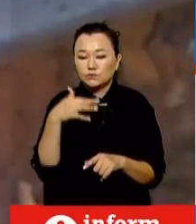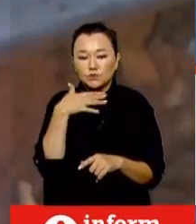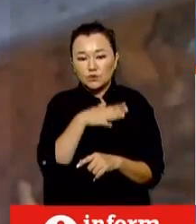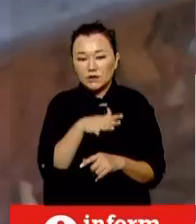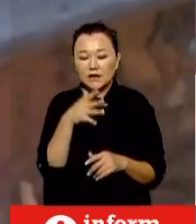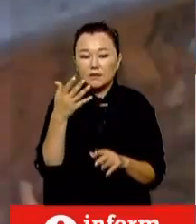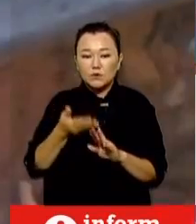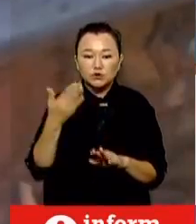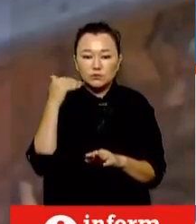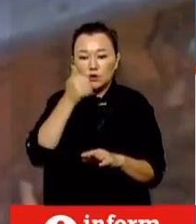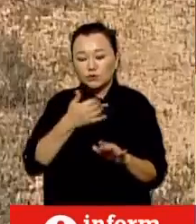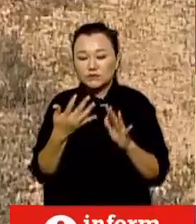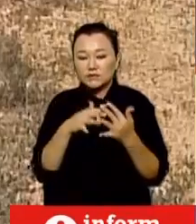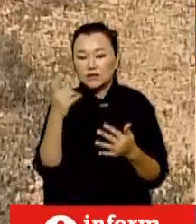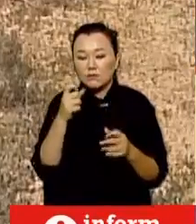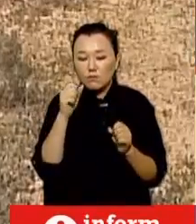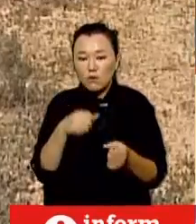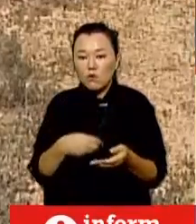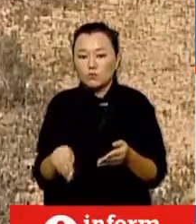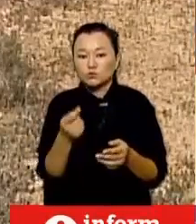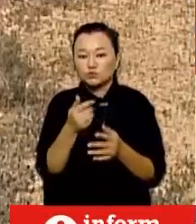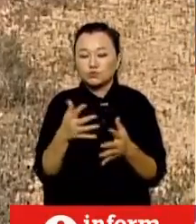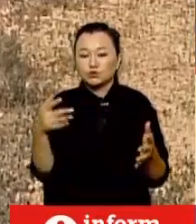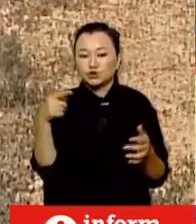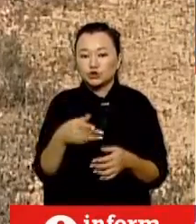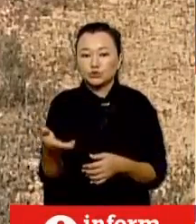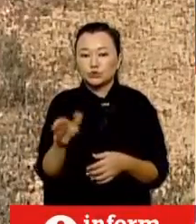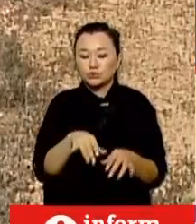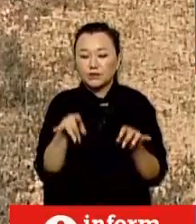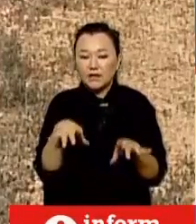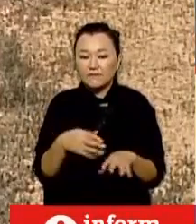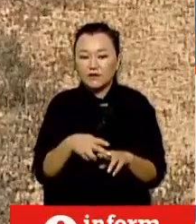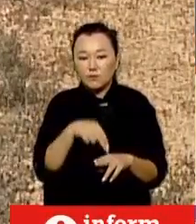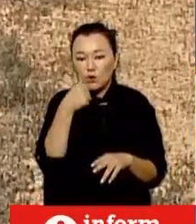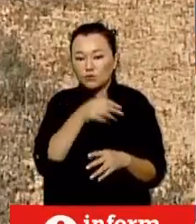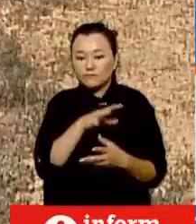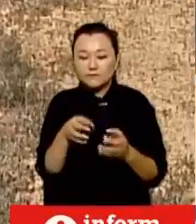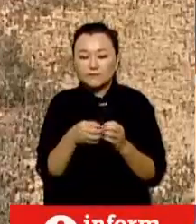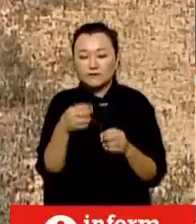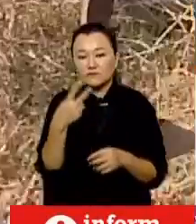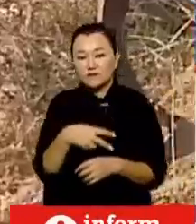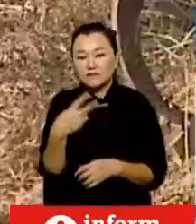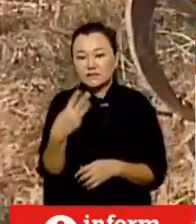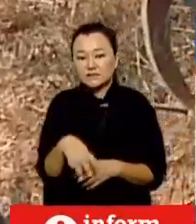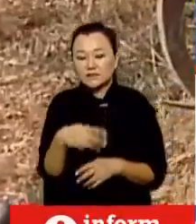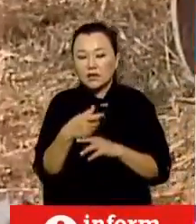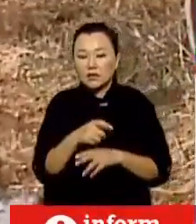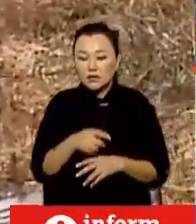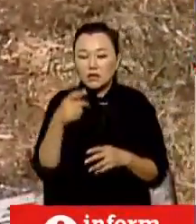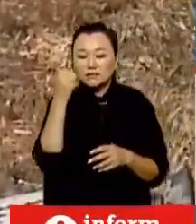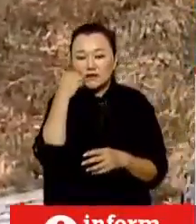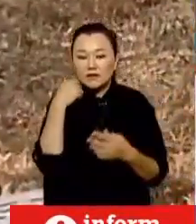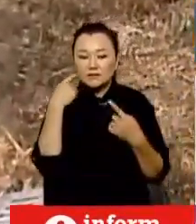Если в прошлом году крестьяне смогли купить чуть больше 1000 единиц техники, то в этом году всего пару десятков. А между тем,